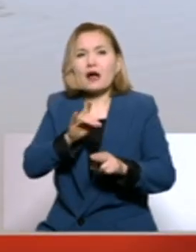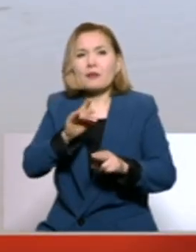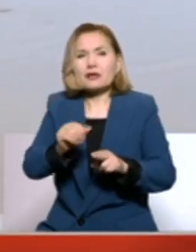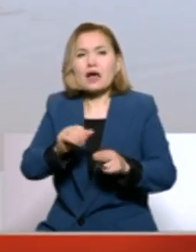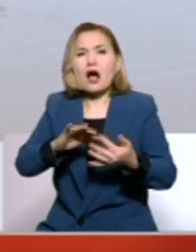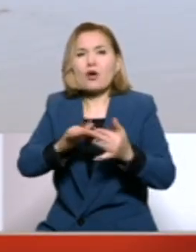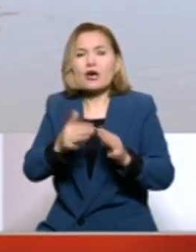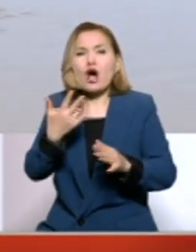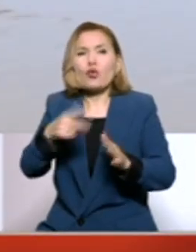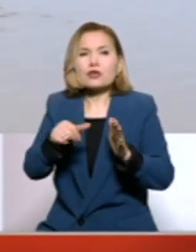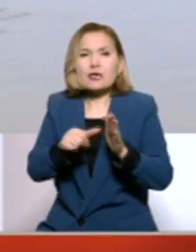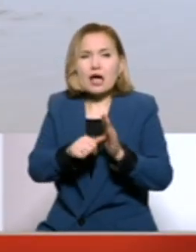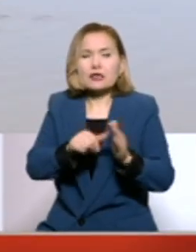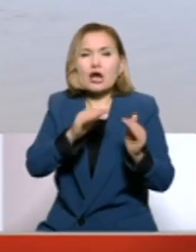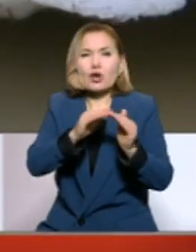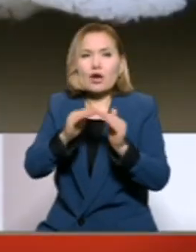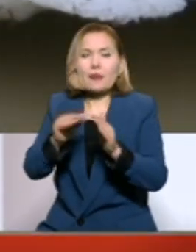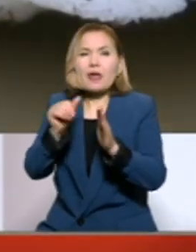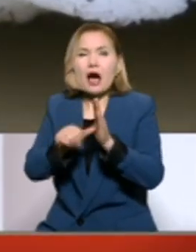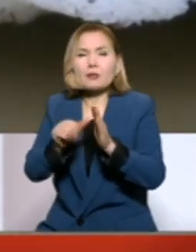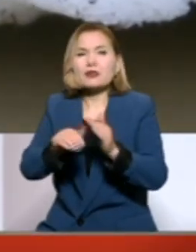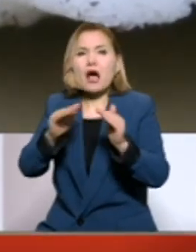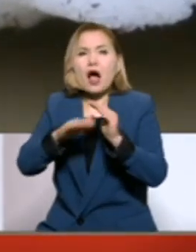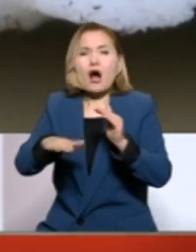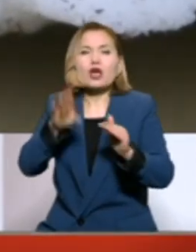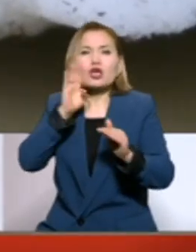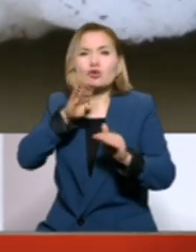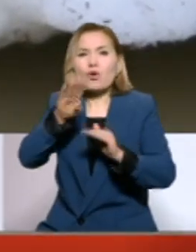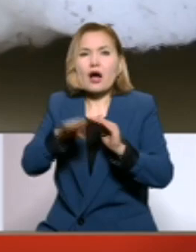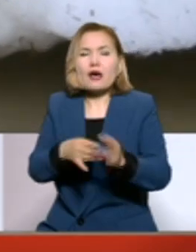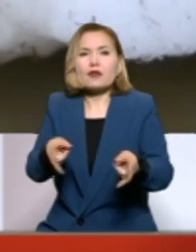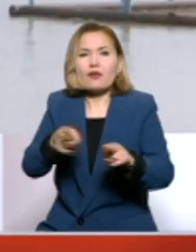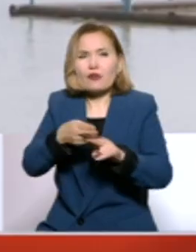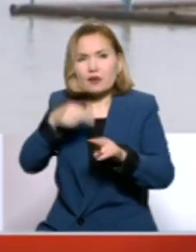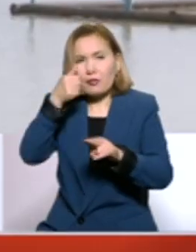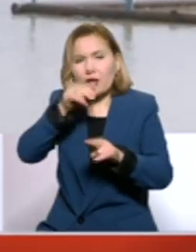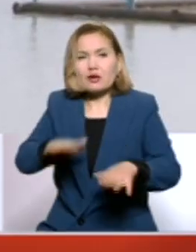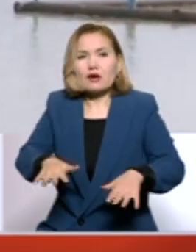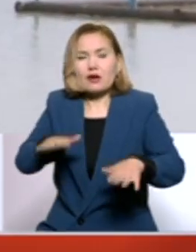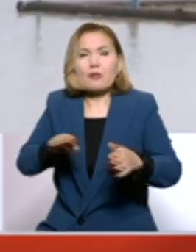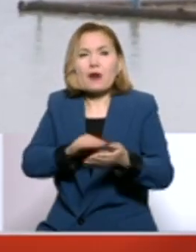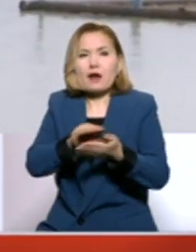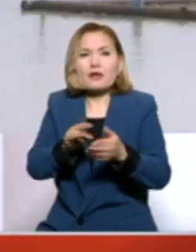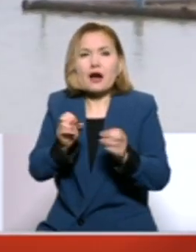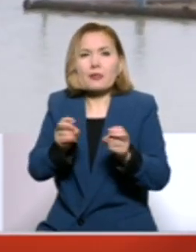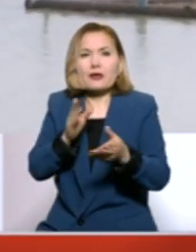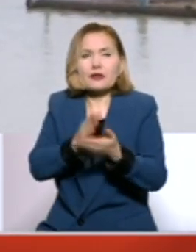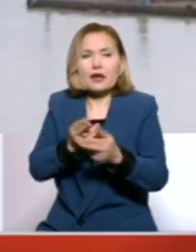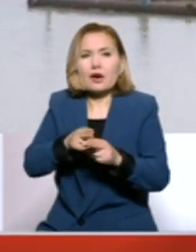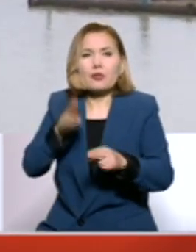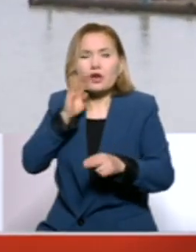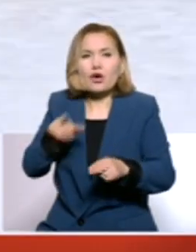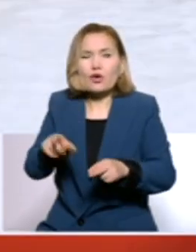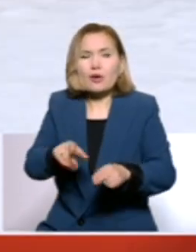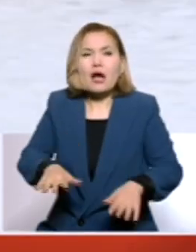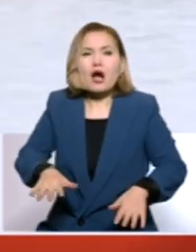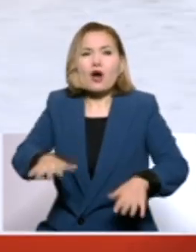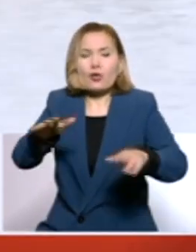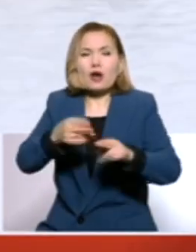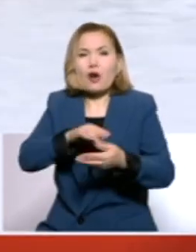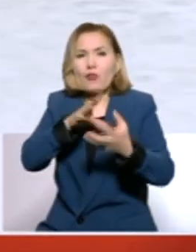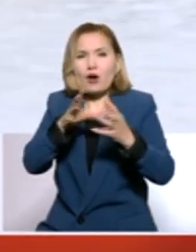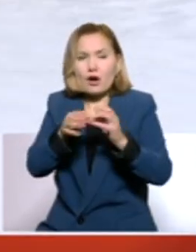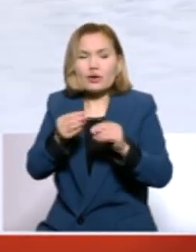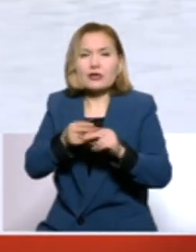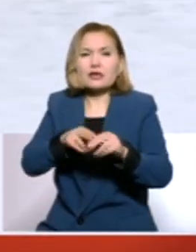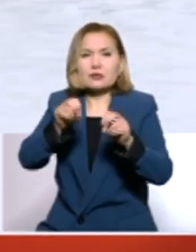ауылында 36 үй мен 60 ауланы су басқан. Биыл жағдай тағы қайталануы мүмкін. Іргедегі Тінтуір өзенінің суын алқаптарға ағызып